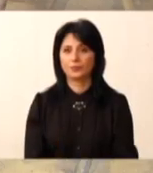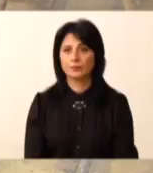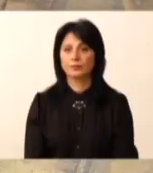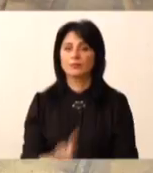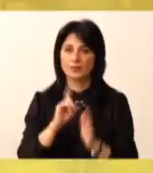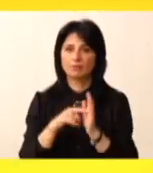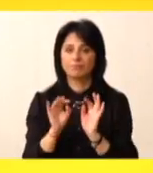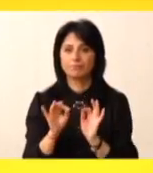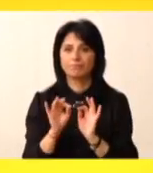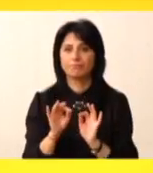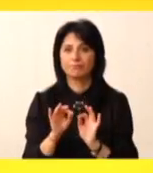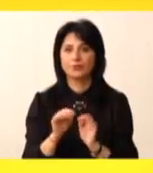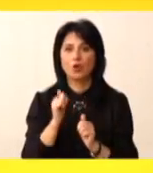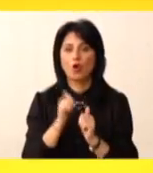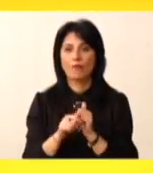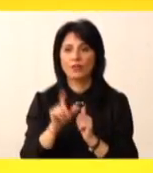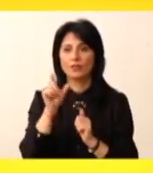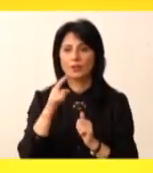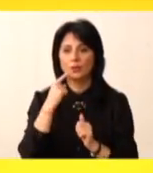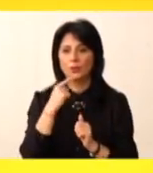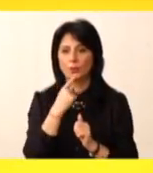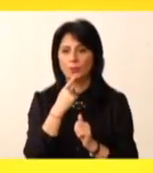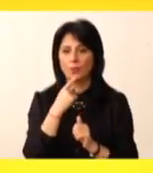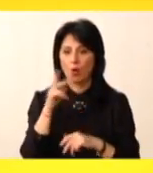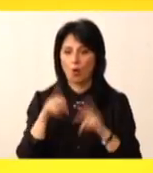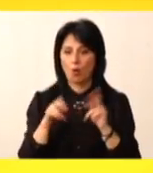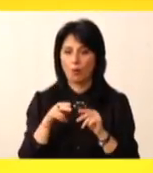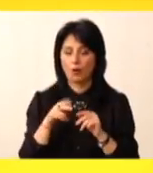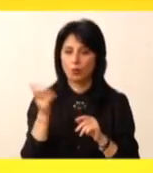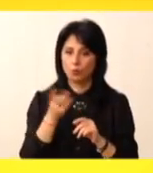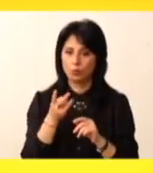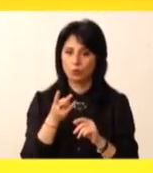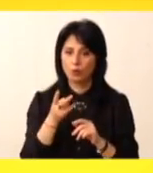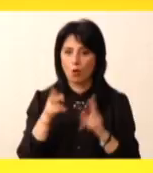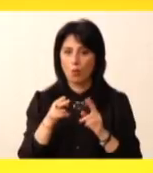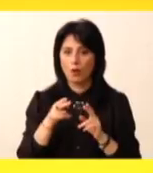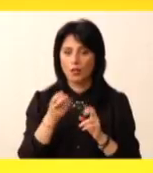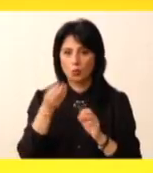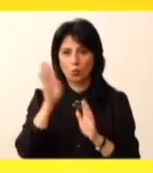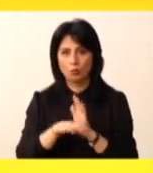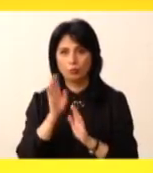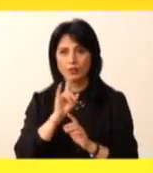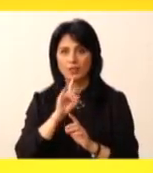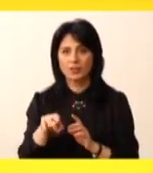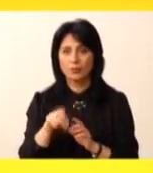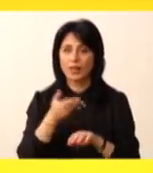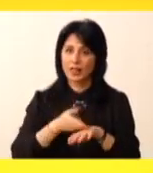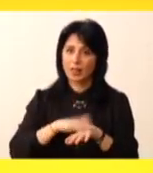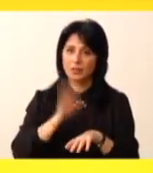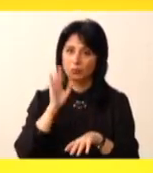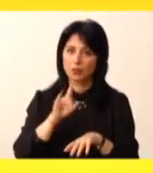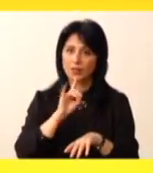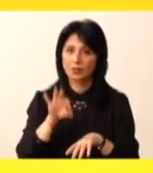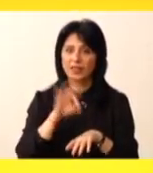ლოგიკური კითხვაა და ყოველთვის არის ხოლმე ოპერაციის წინ ამ მსგავსი განცდები. ხომ არ დაამძიმებს